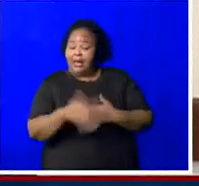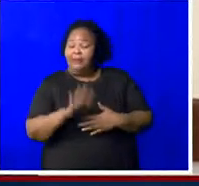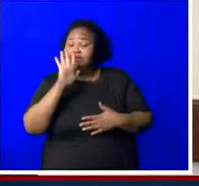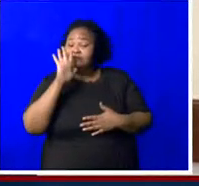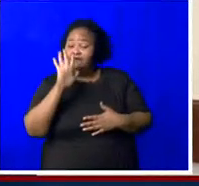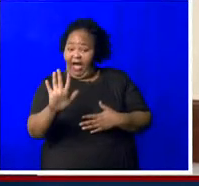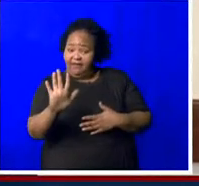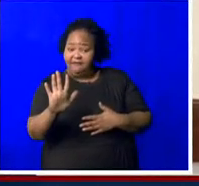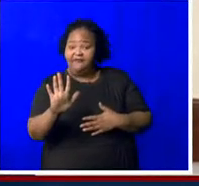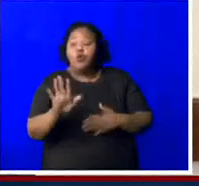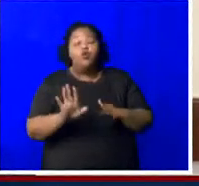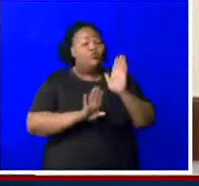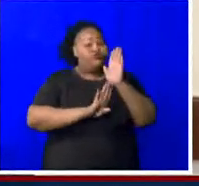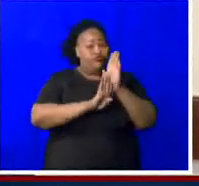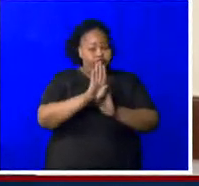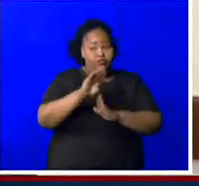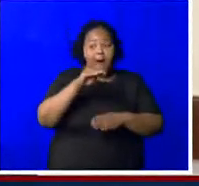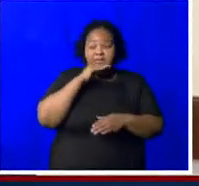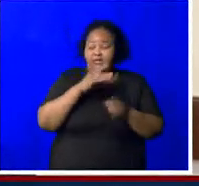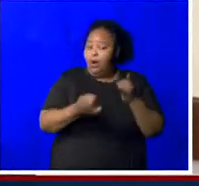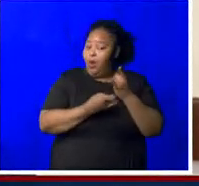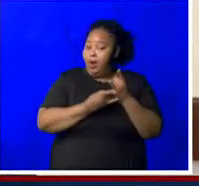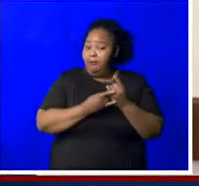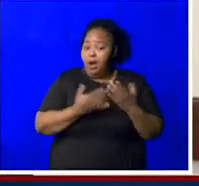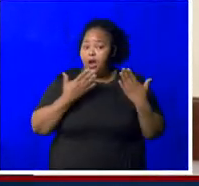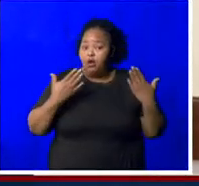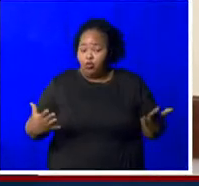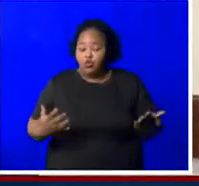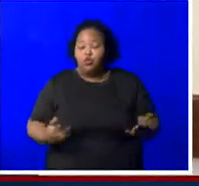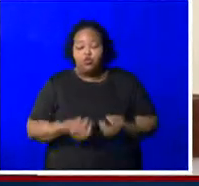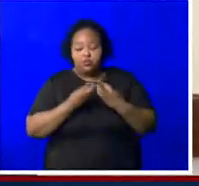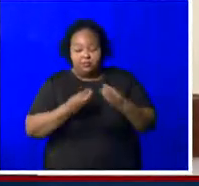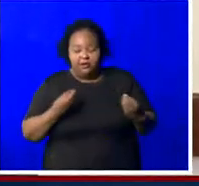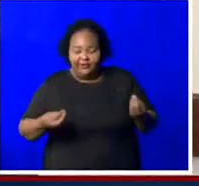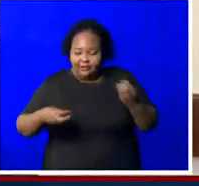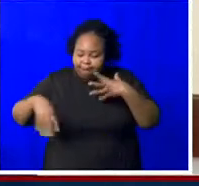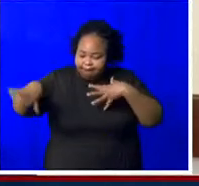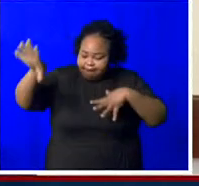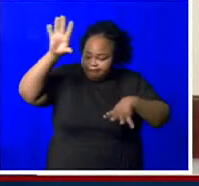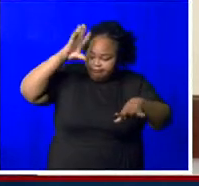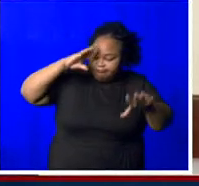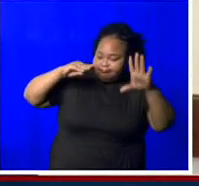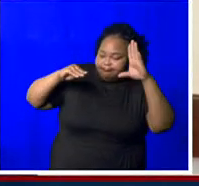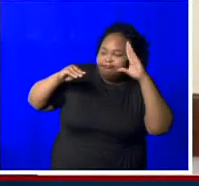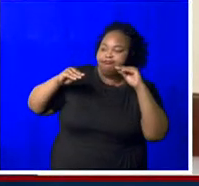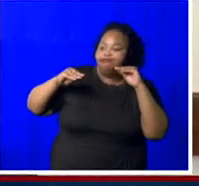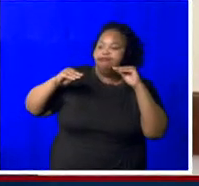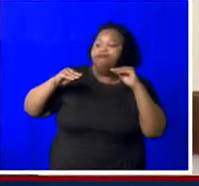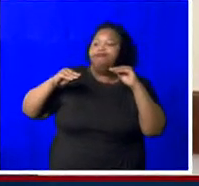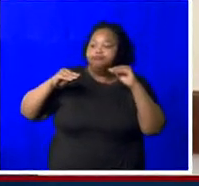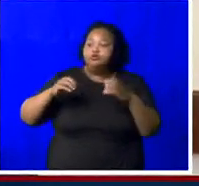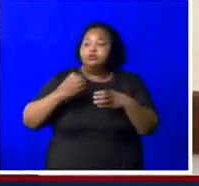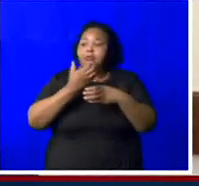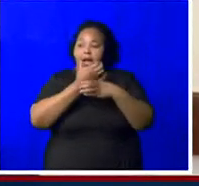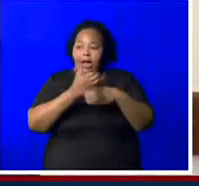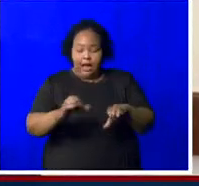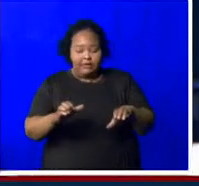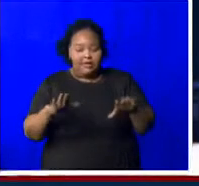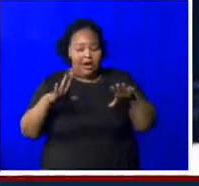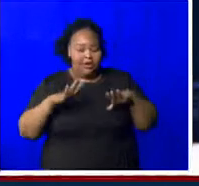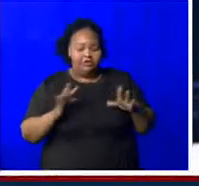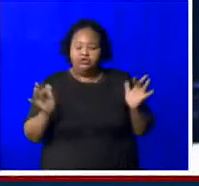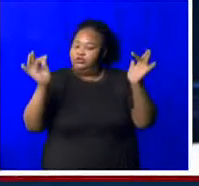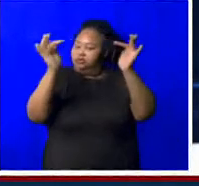kutawusita kakhulu ekufunzeni labantwana, kuba lungiselela ukuthi bafike bafithe kahle ngaphandle.